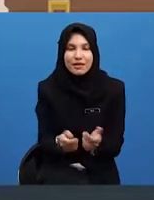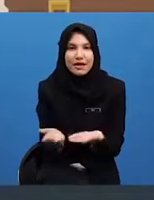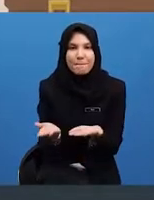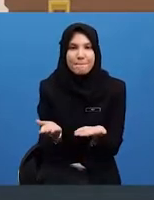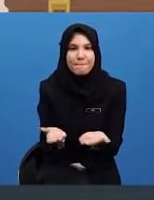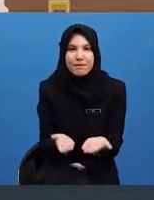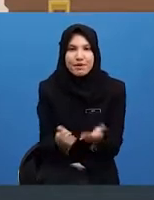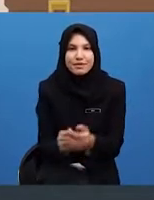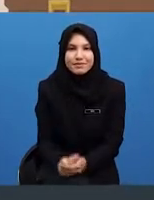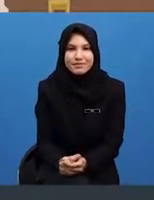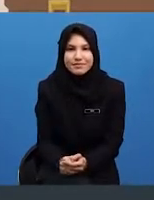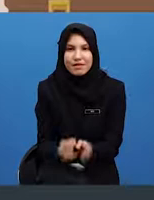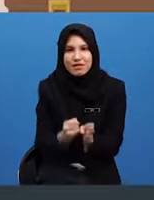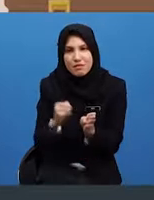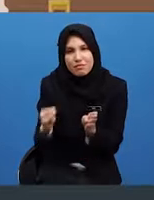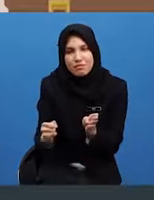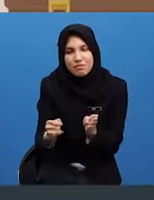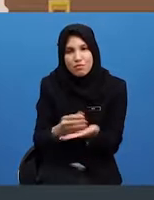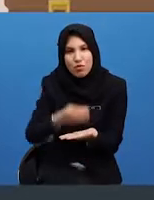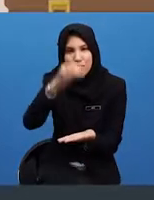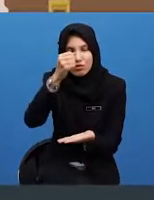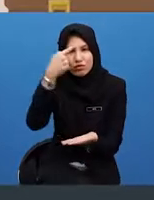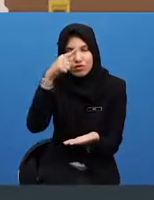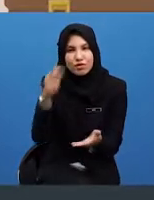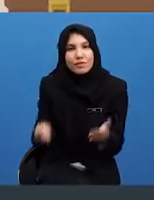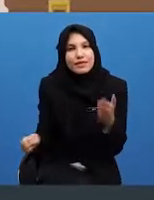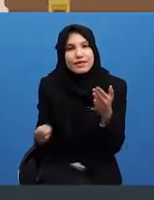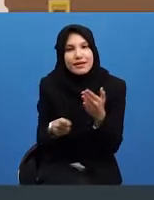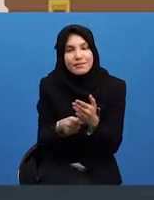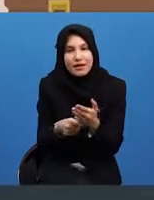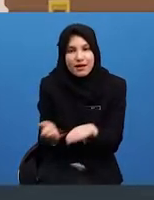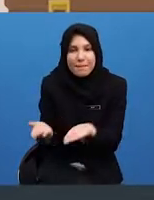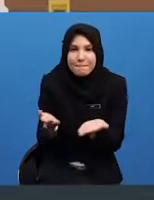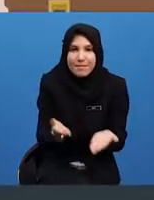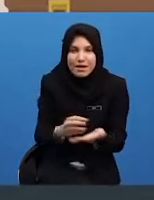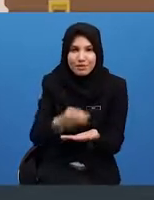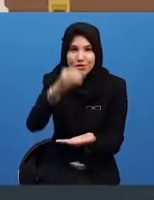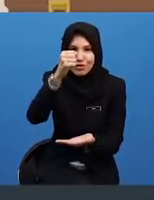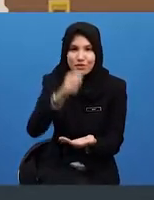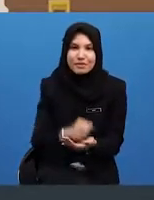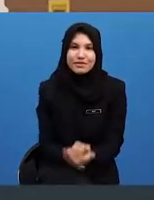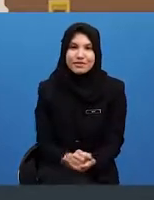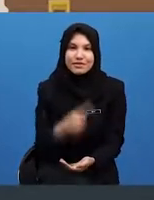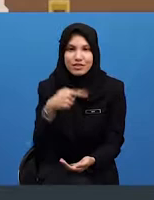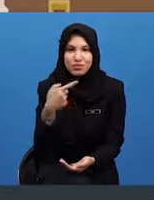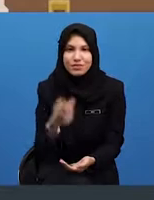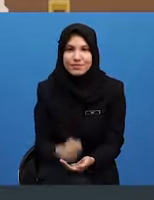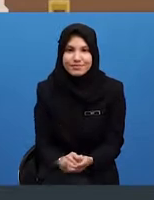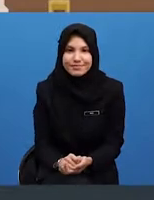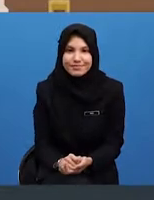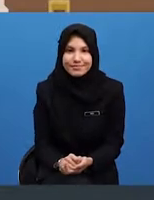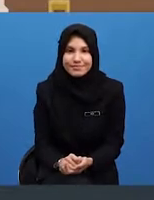sisi bawah botol plastik untuk menambahkan berat botol plastik tersebut.